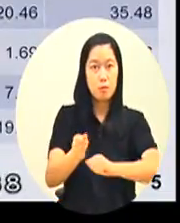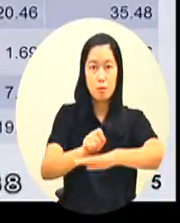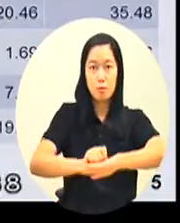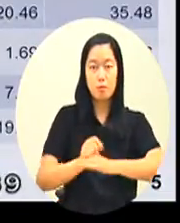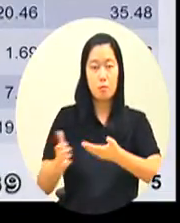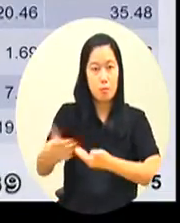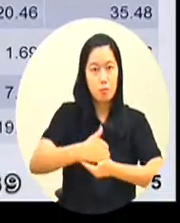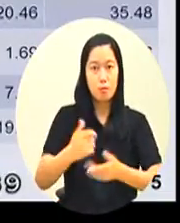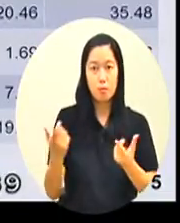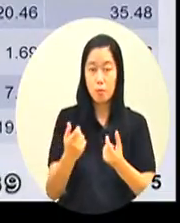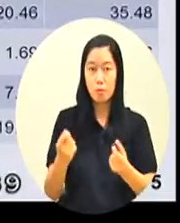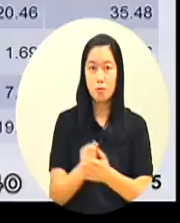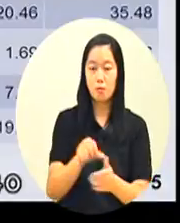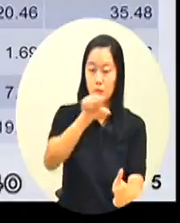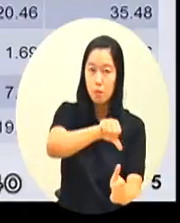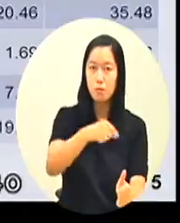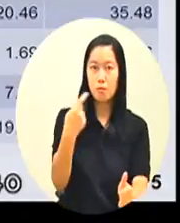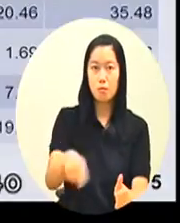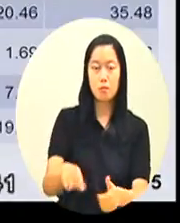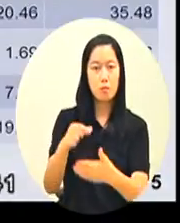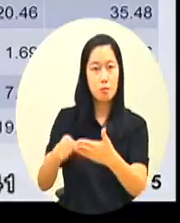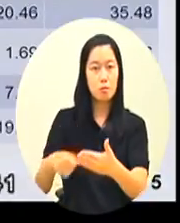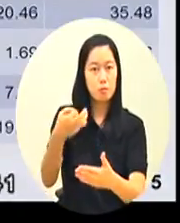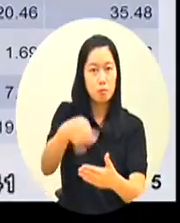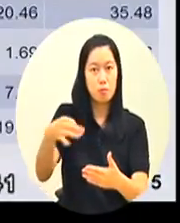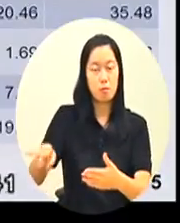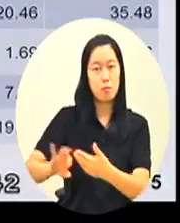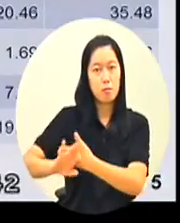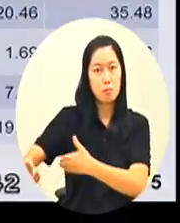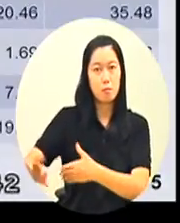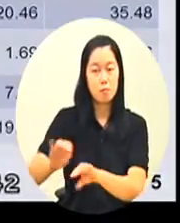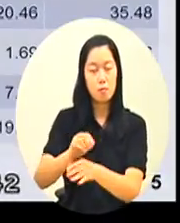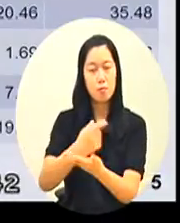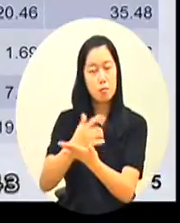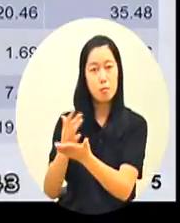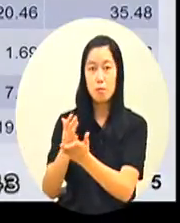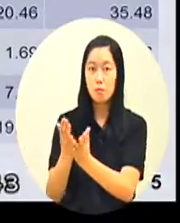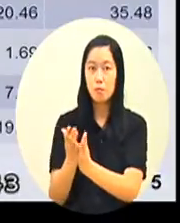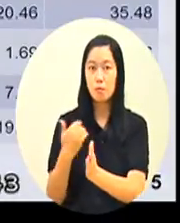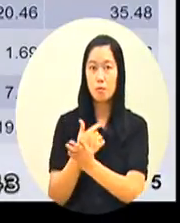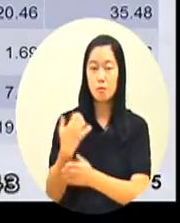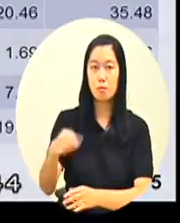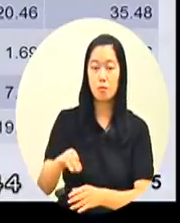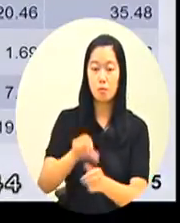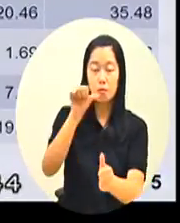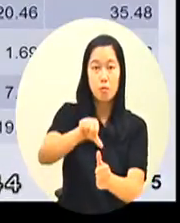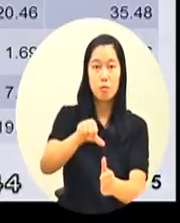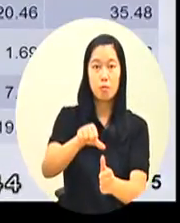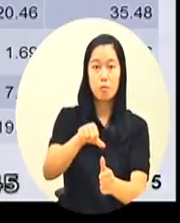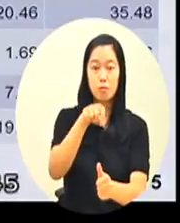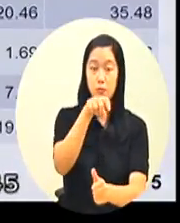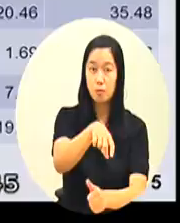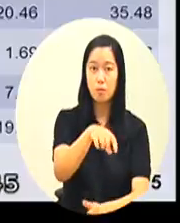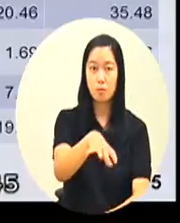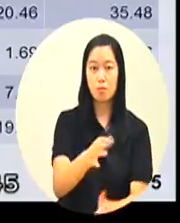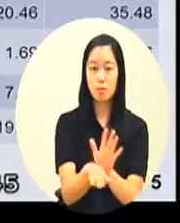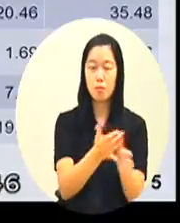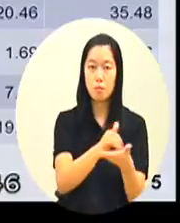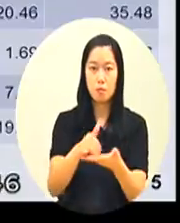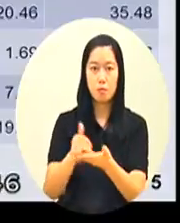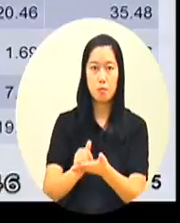括罚款、规费、财产还有营业盈余各方面。那罚款 啊，罚款的部分预算数